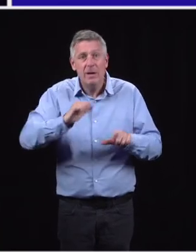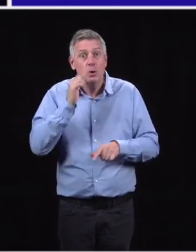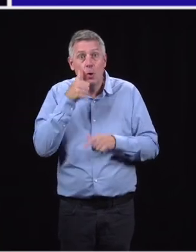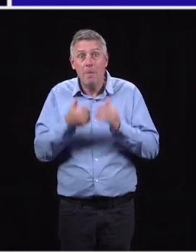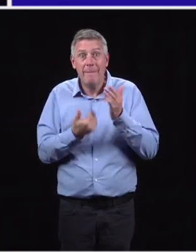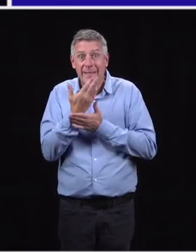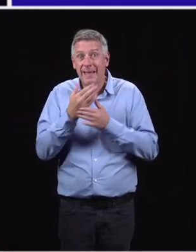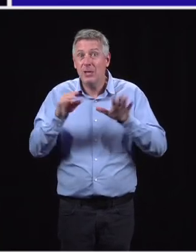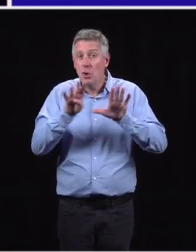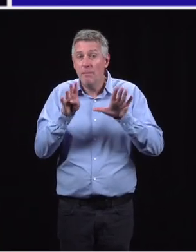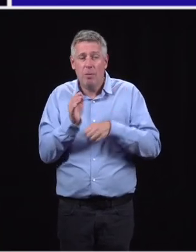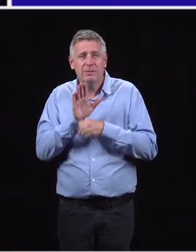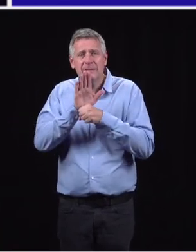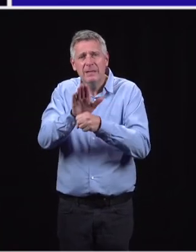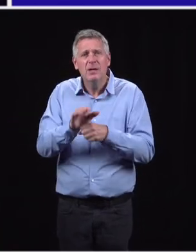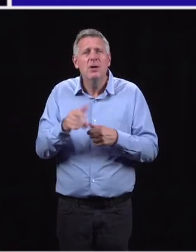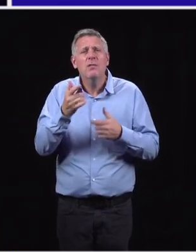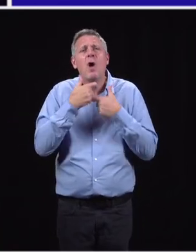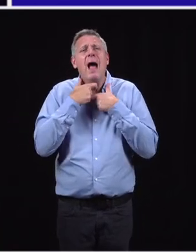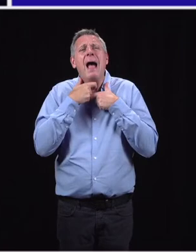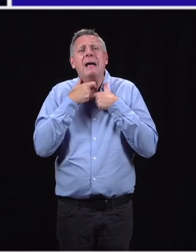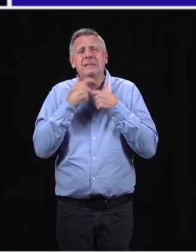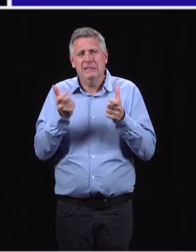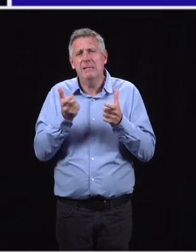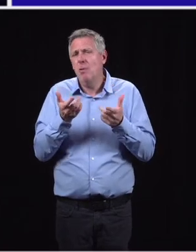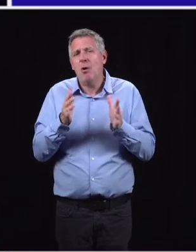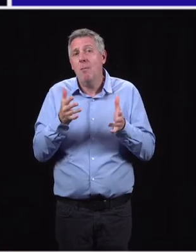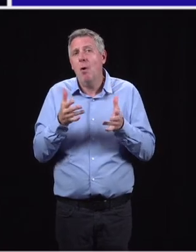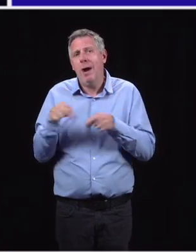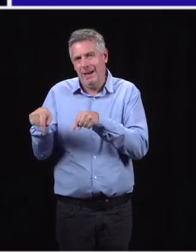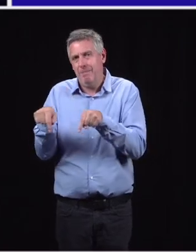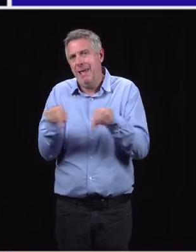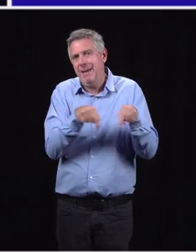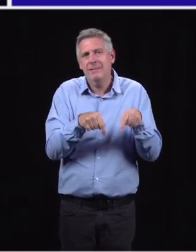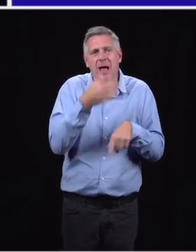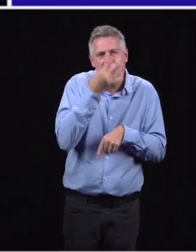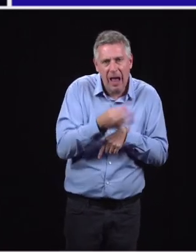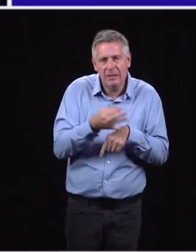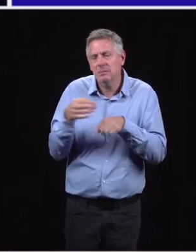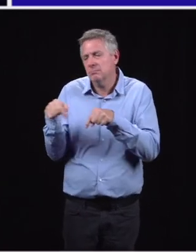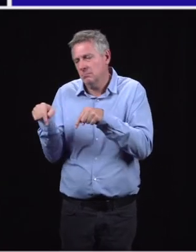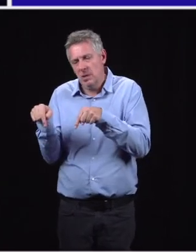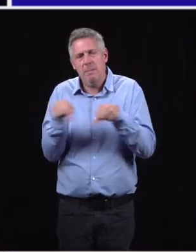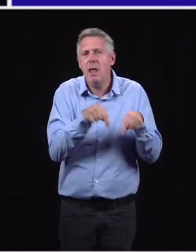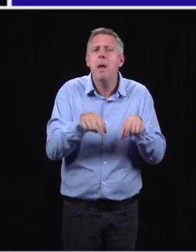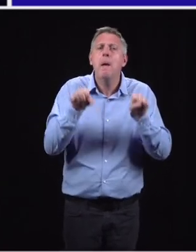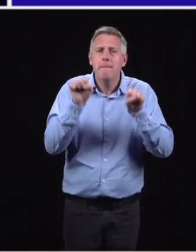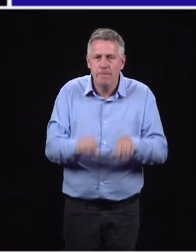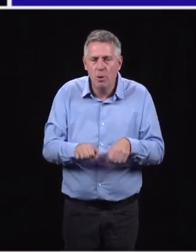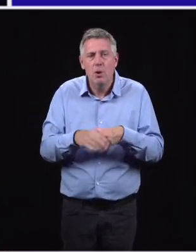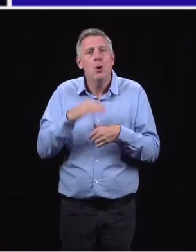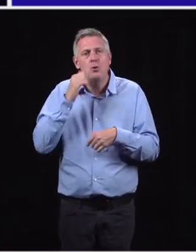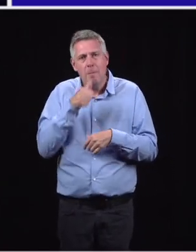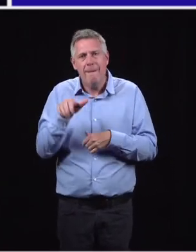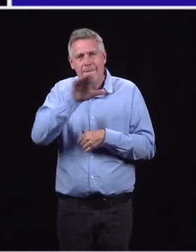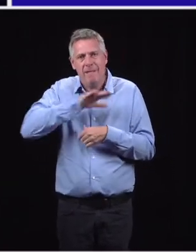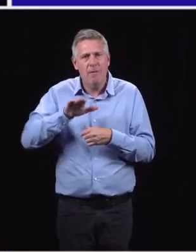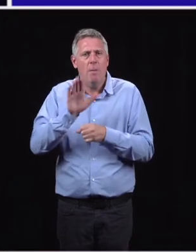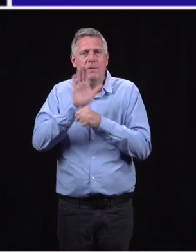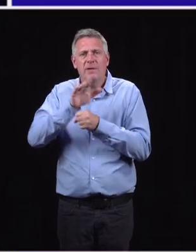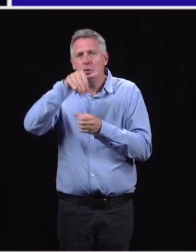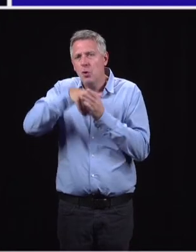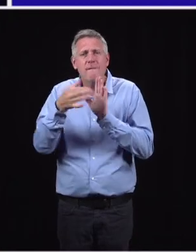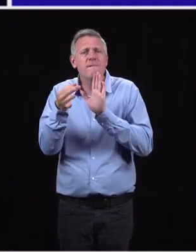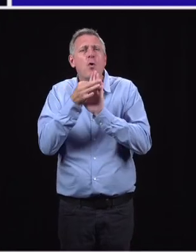9h c'est accessible en replay donc si vous le manquez ne vous inquiétez pas mais c'est vraiment le rendez-vous demain c'est de vous présenter la plateforme et toutes les